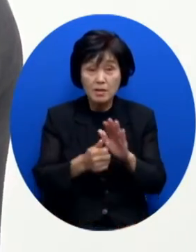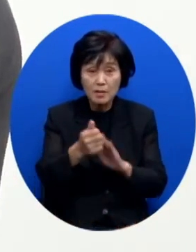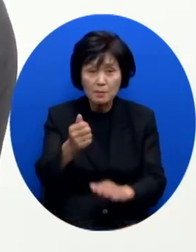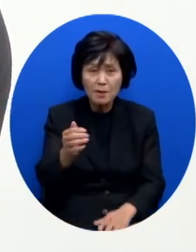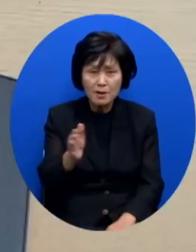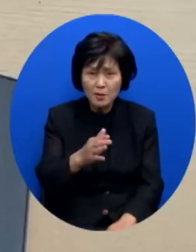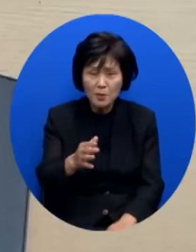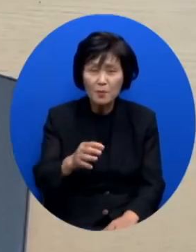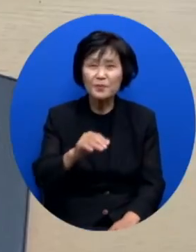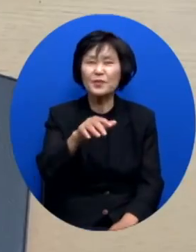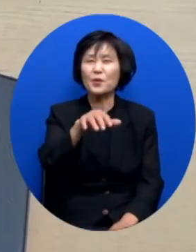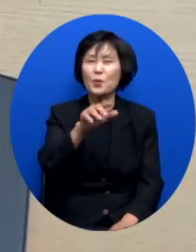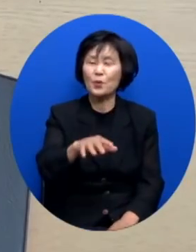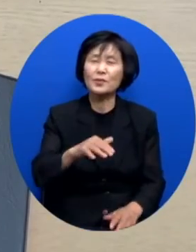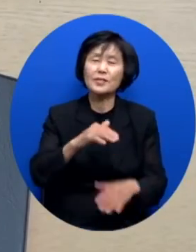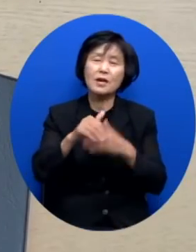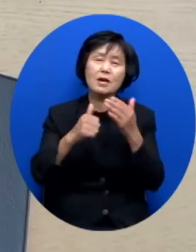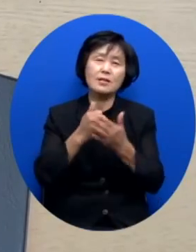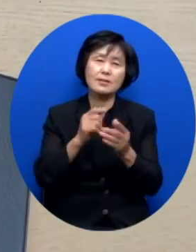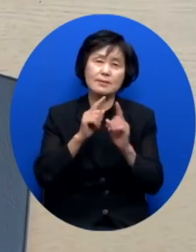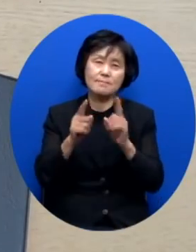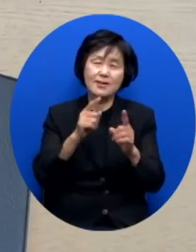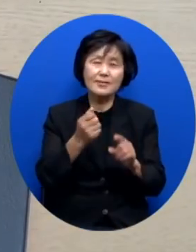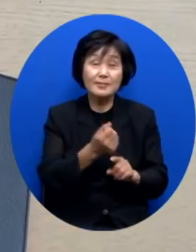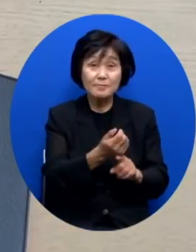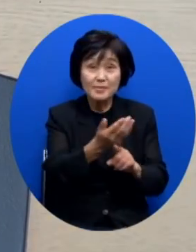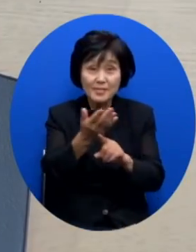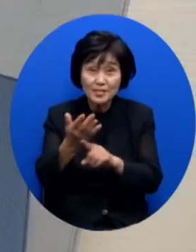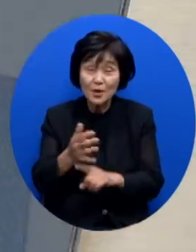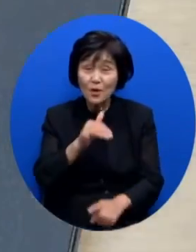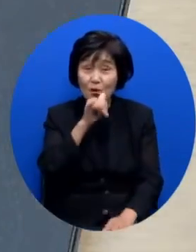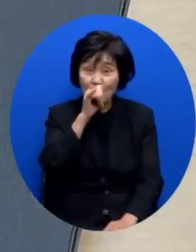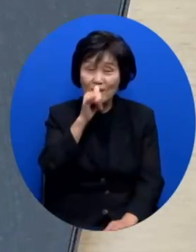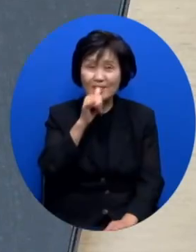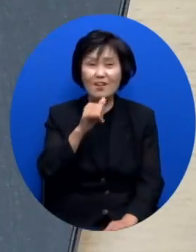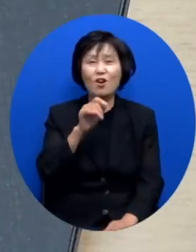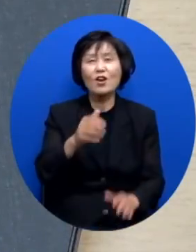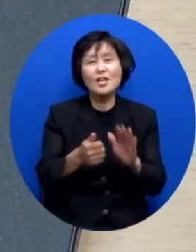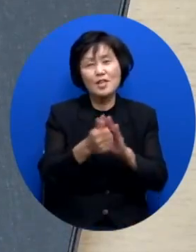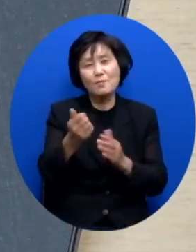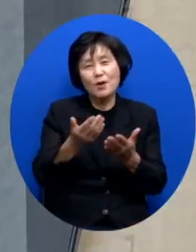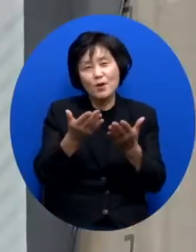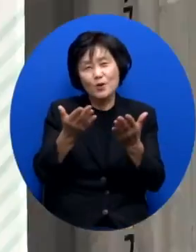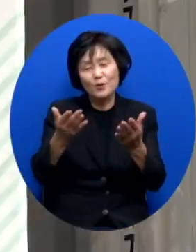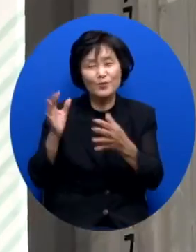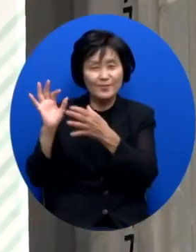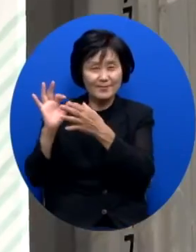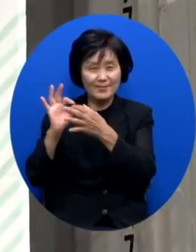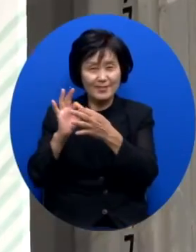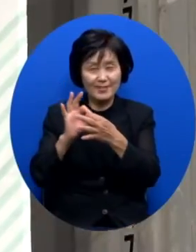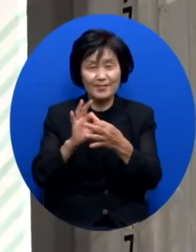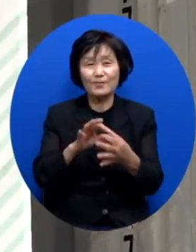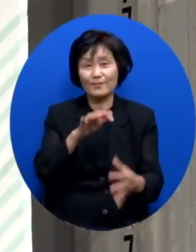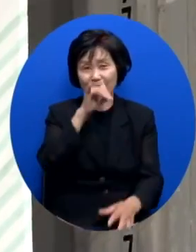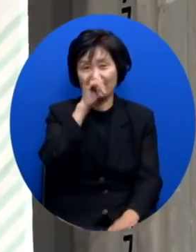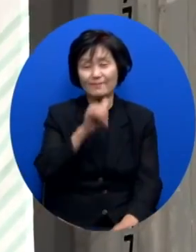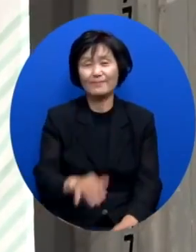전하는 한국교회의 성경 기증은 계속되고 있습니다. CTS 뉴스 김인혜입니다.